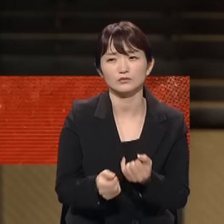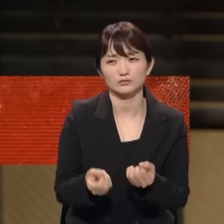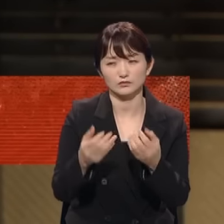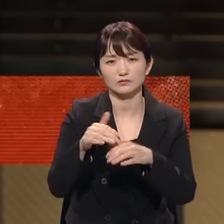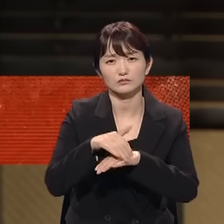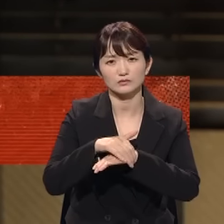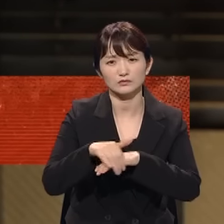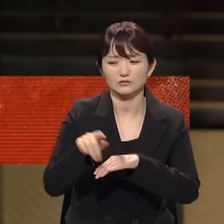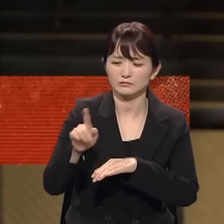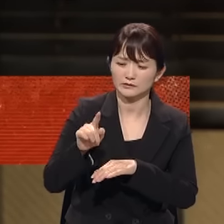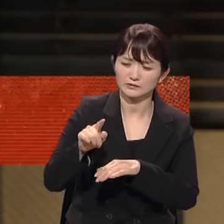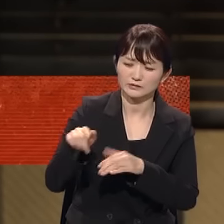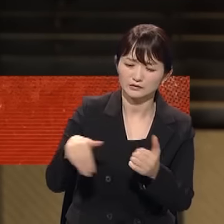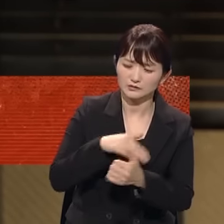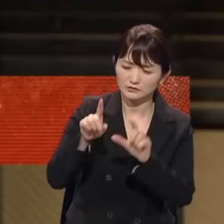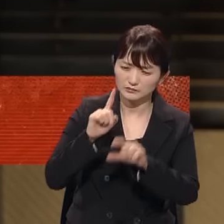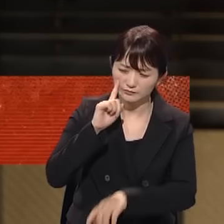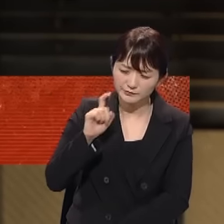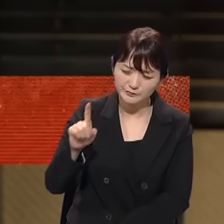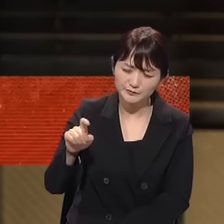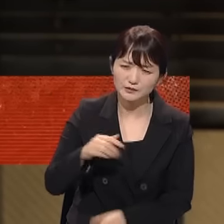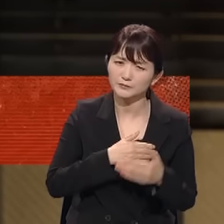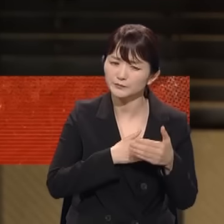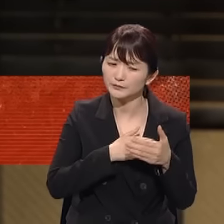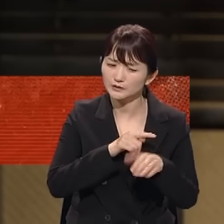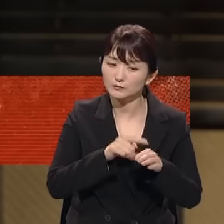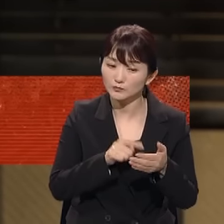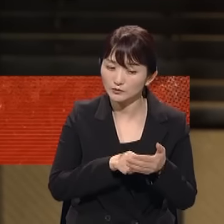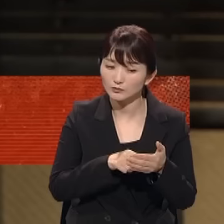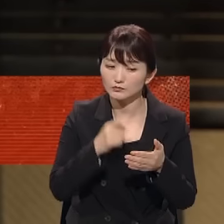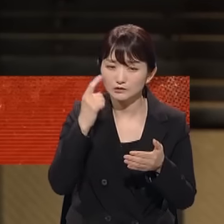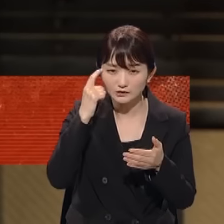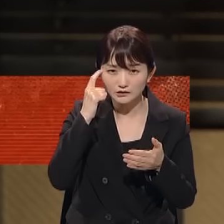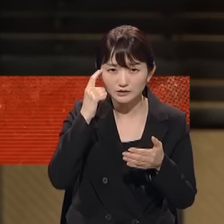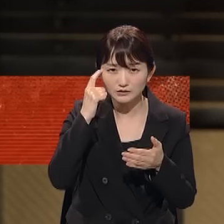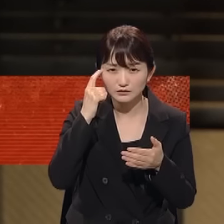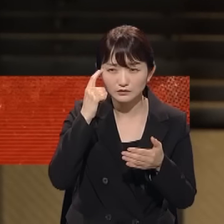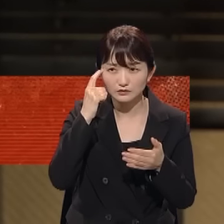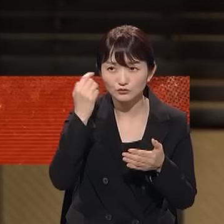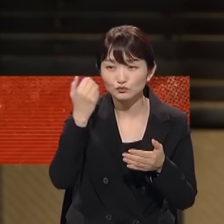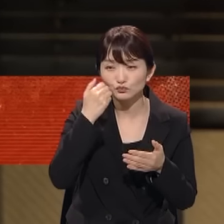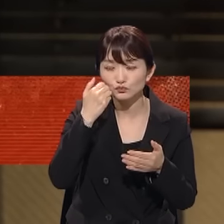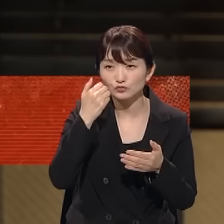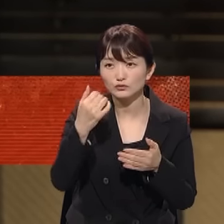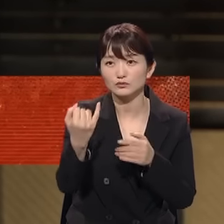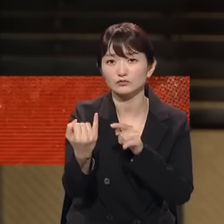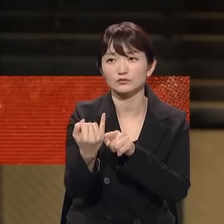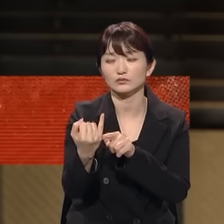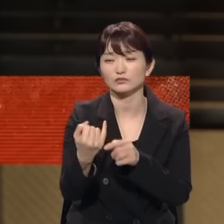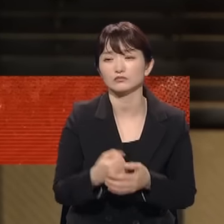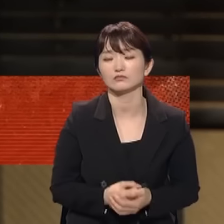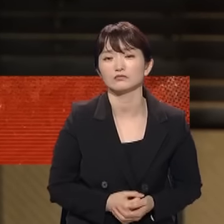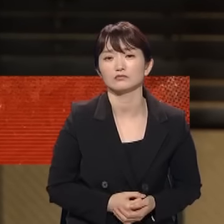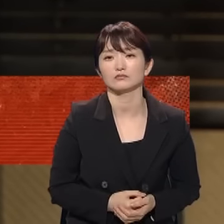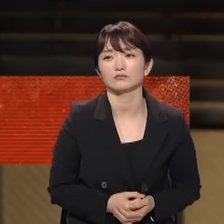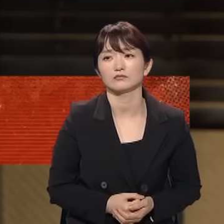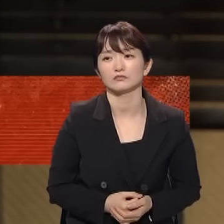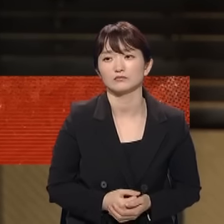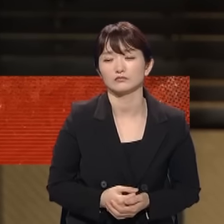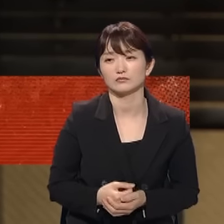있었다고 합니다. 의심스러운 상황이 있었는데 그냥 불안한 마음이려니 싶었다가 누구가 상대였냐면 골프 코치인데 그